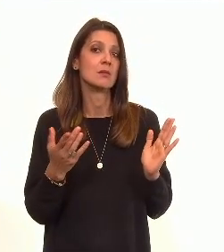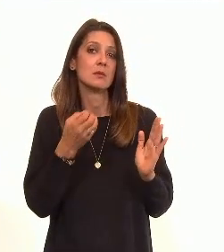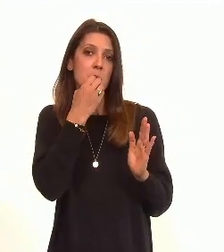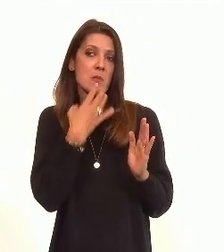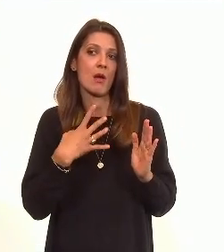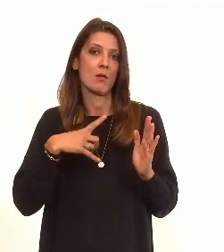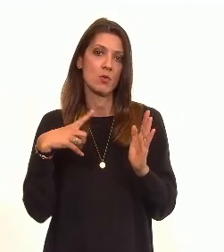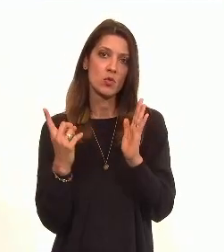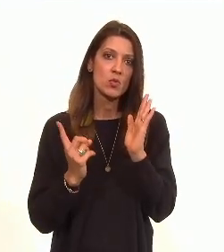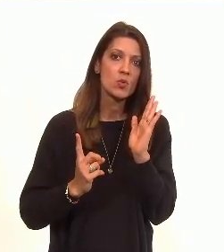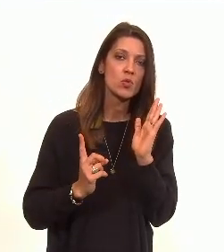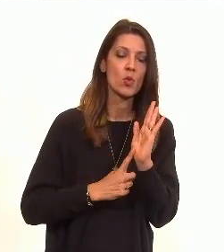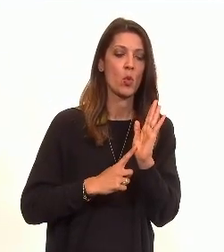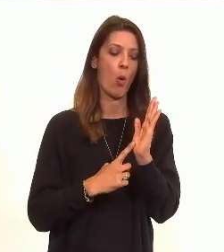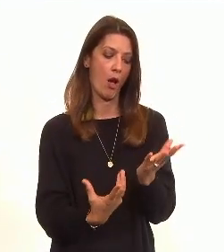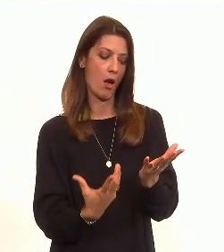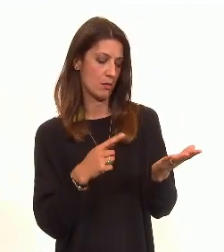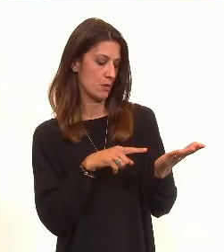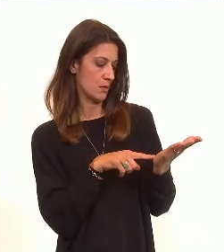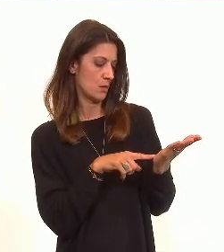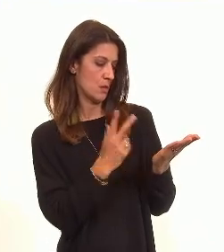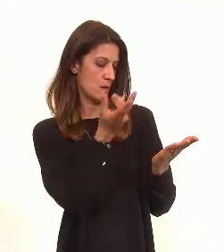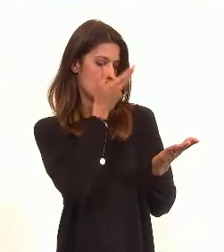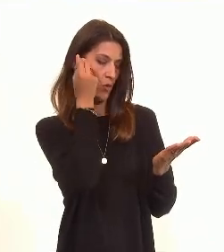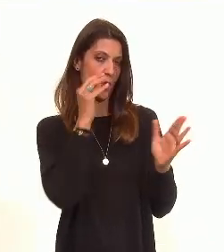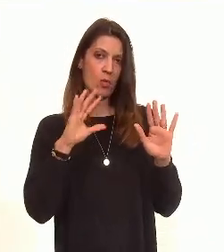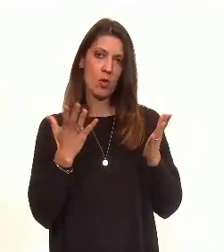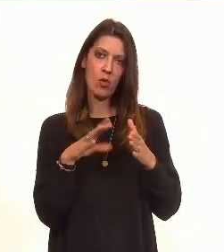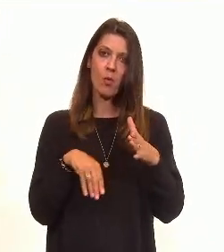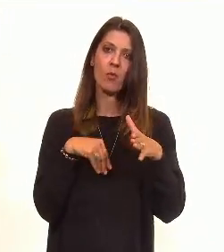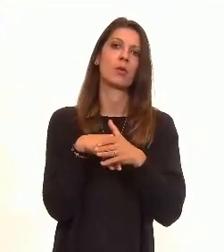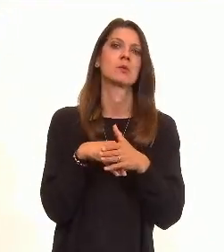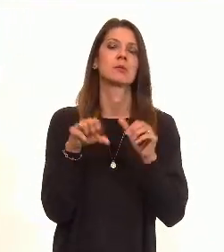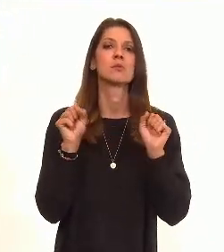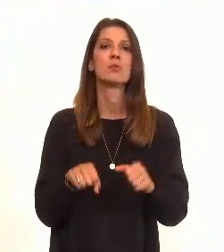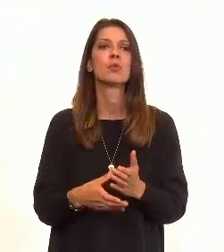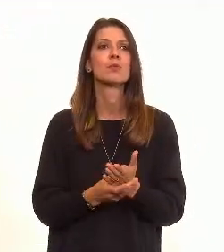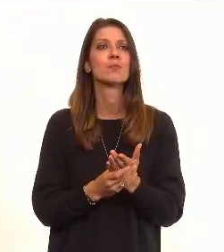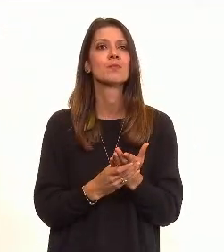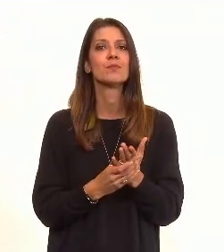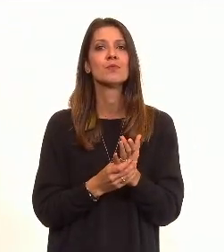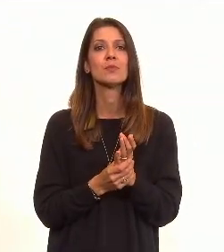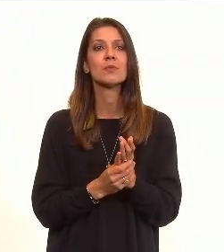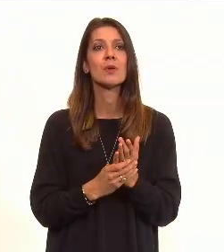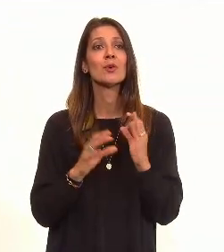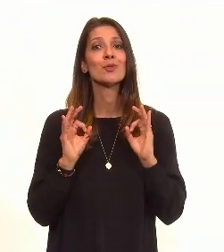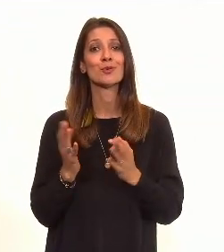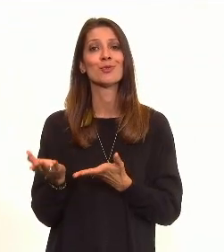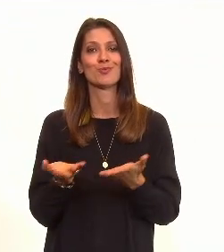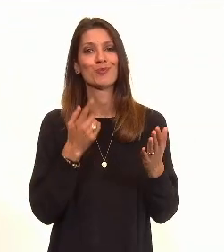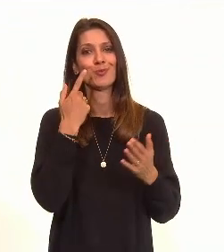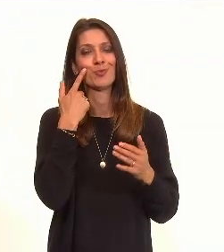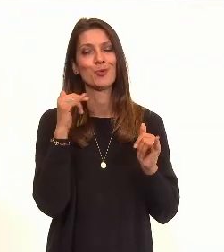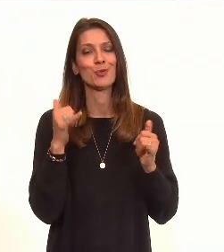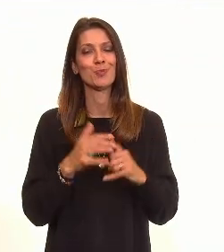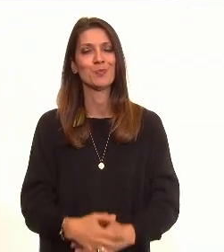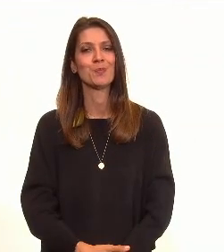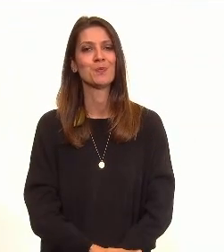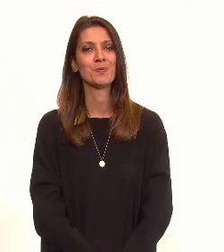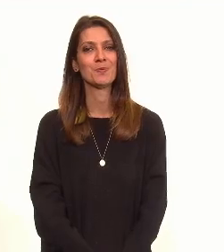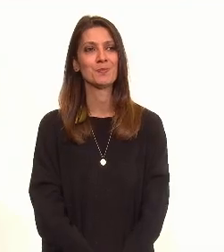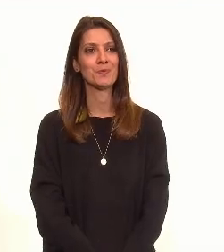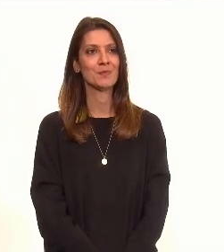d'une scénette. C'est une scénette du 3e jeu, le jeu sur les droits de citoyens en milieu ordinaire.